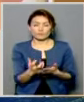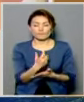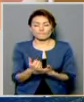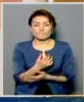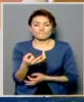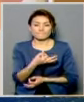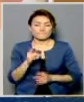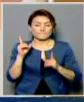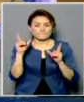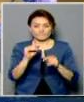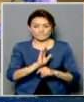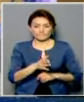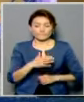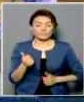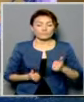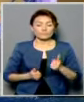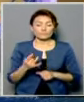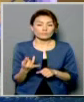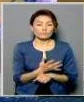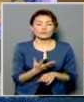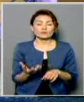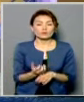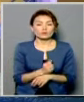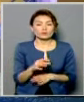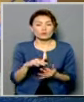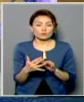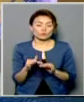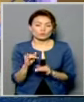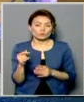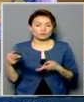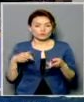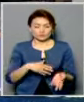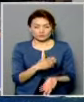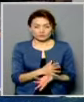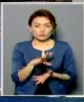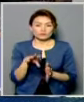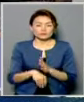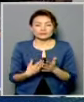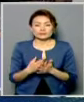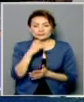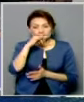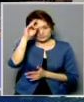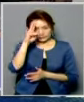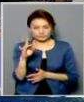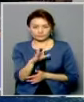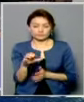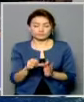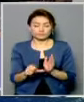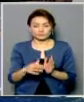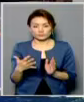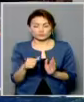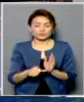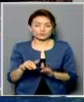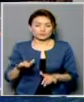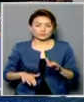болып республикаға жолдама алды. Жарыстың алғашқы жеңімпаздары ауылға оралып та үлгерді. Олардың қатарында қазақ күресінен